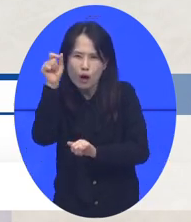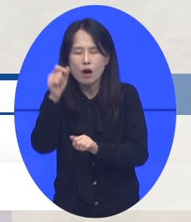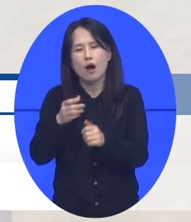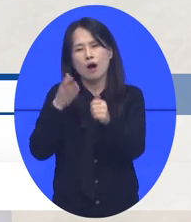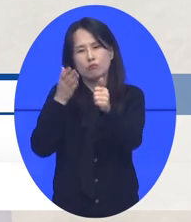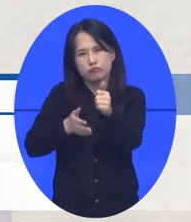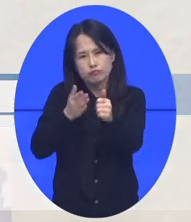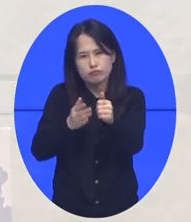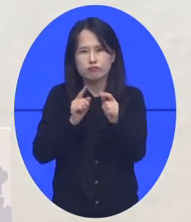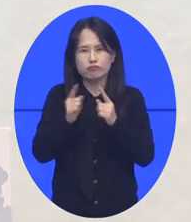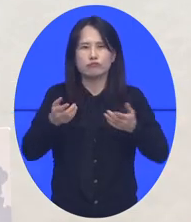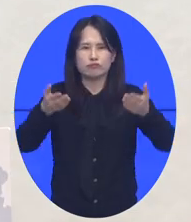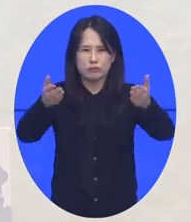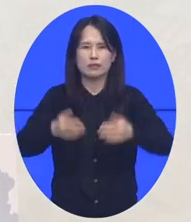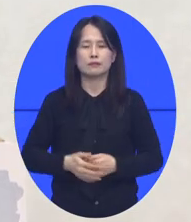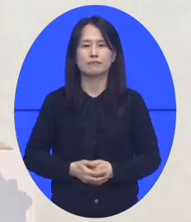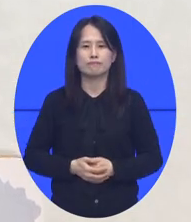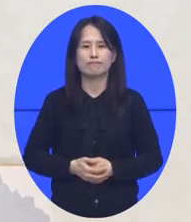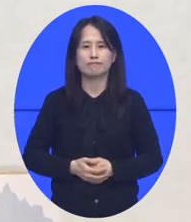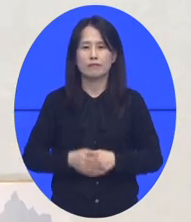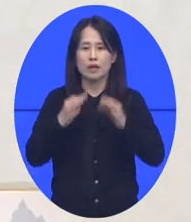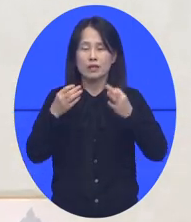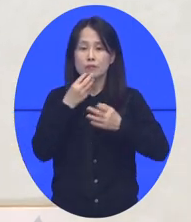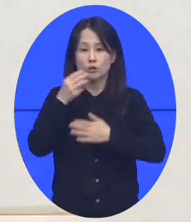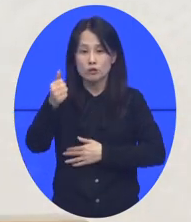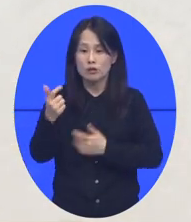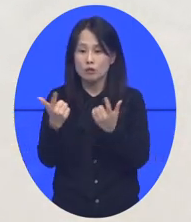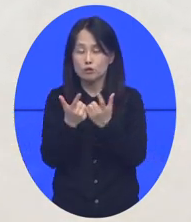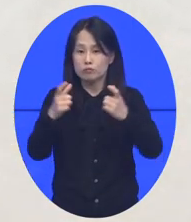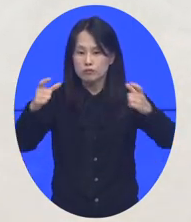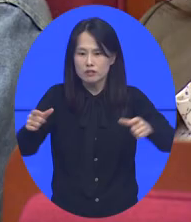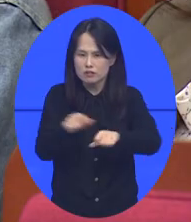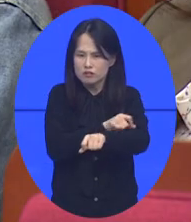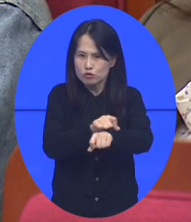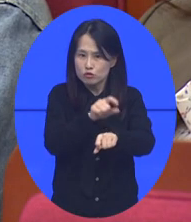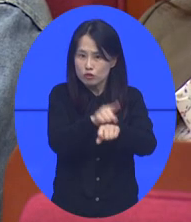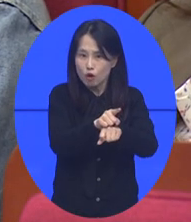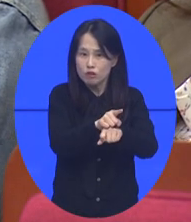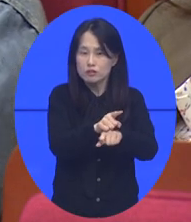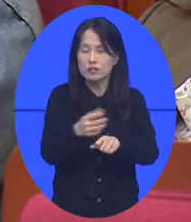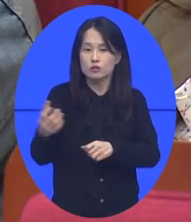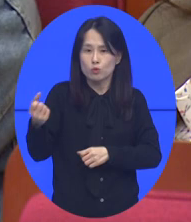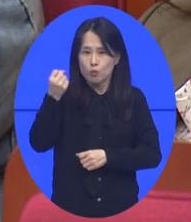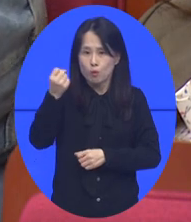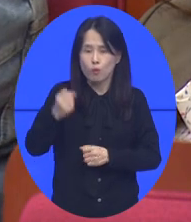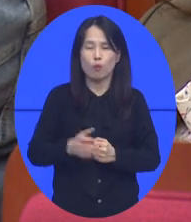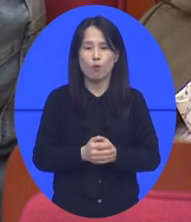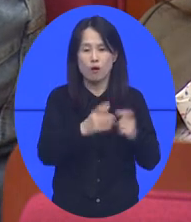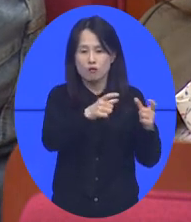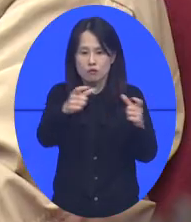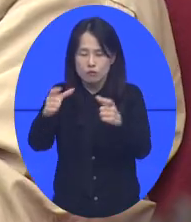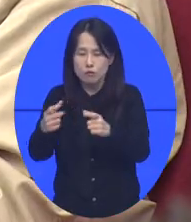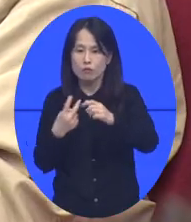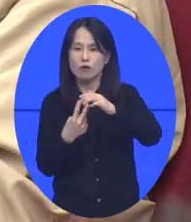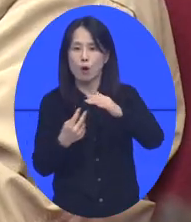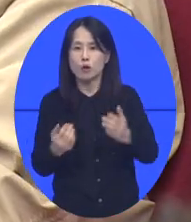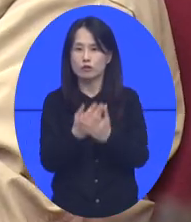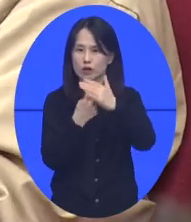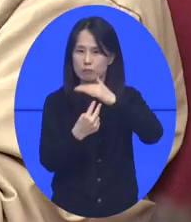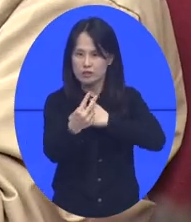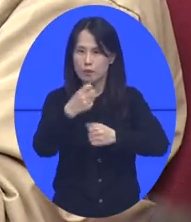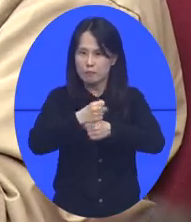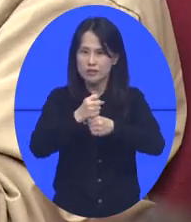말씀 드립니다. 김 지사는 북부 지역의 특수성을 살린 권역별 성장 비전을